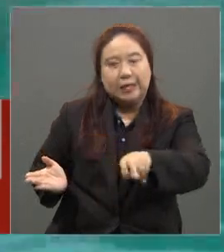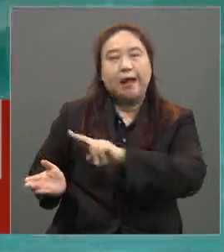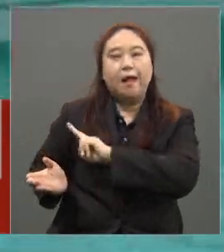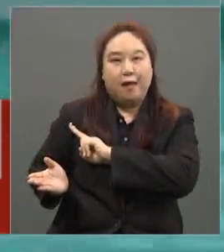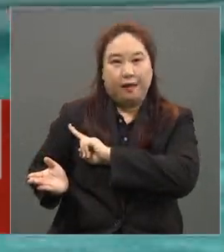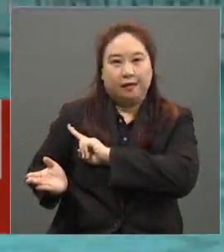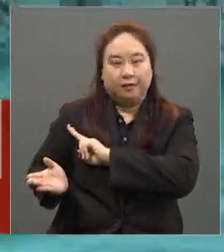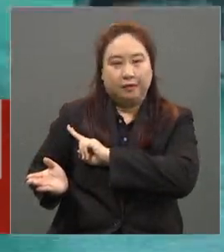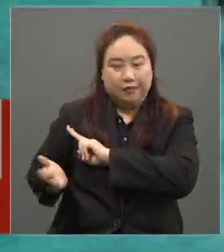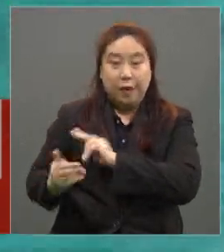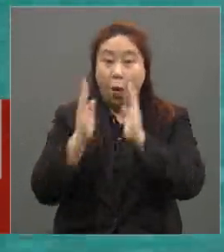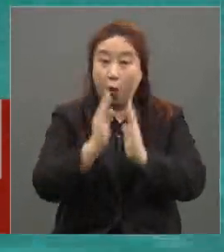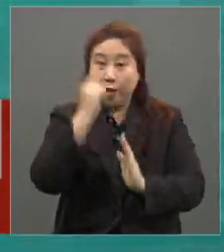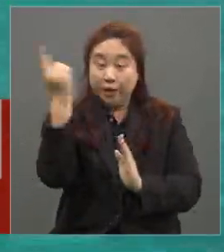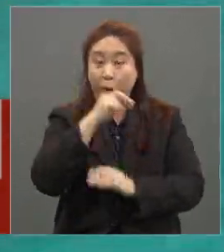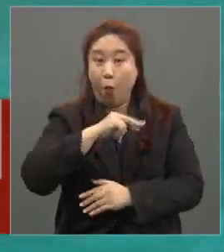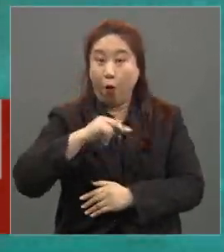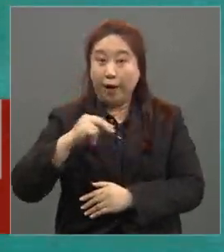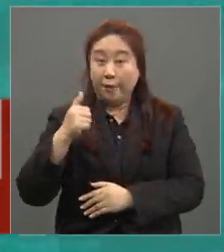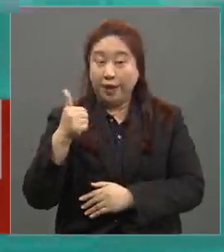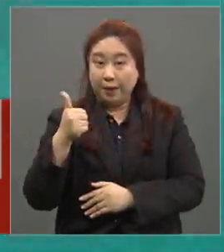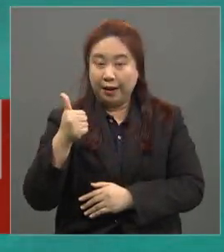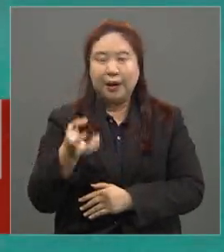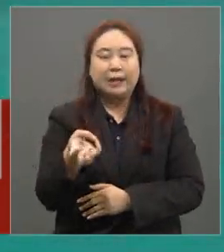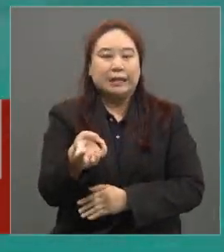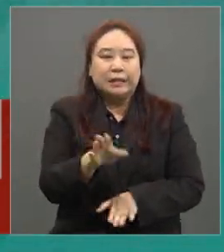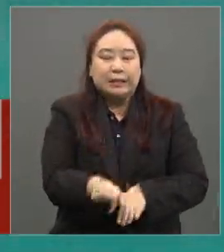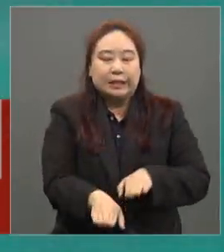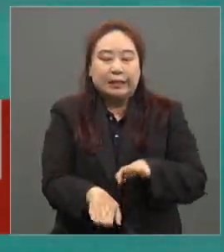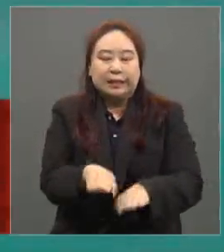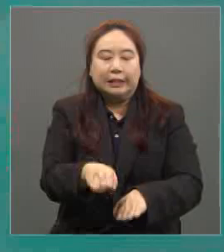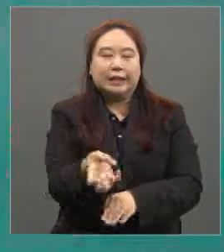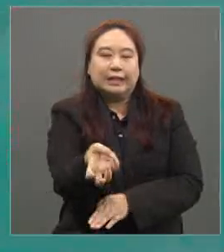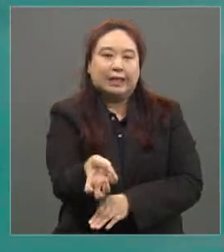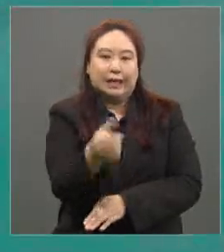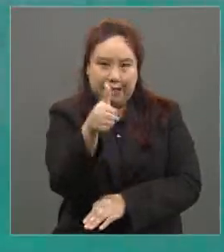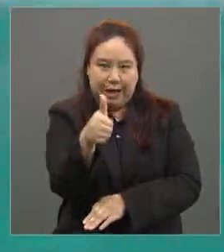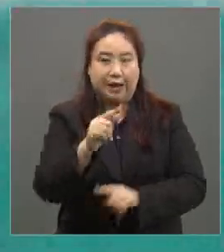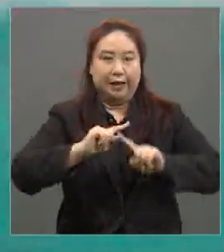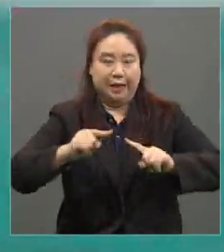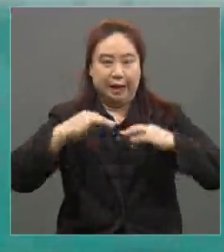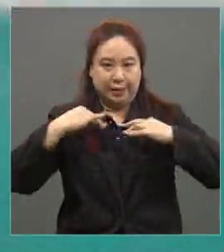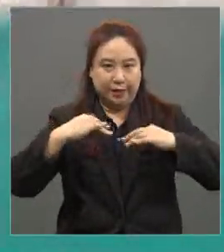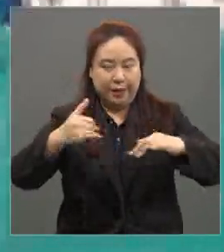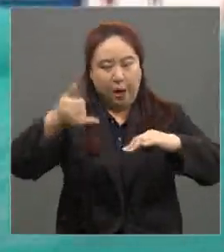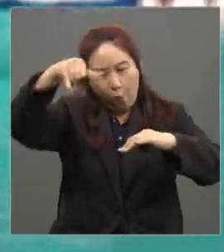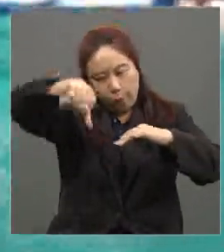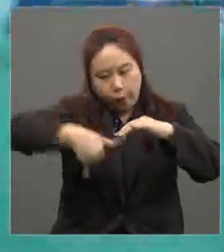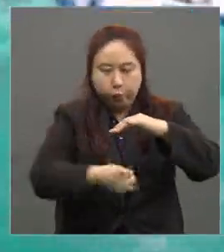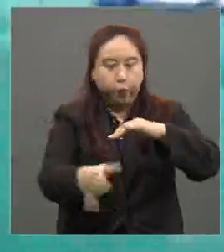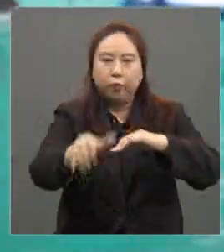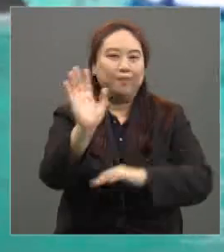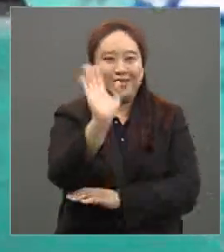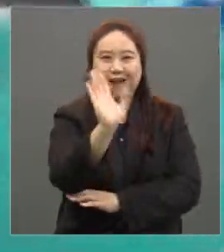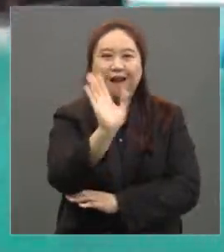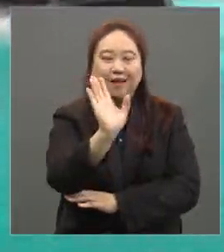ถามว่านักท่องเที่ยวลงไปเล่นน้ำได้มั้ยก็คืออาจจะไปแตะเท้าได้อะไรประมาณนี้นะคะแต่ว่าไม่สามารถที่จะลงไปไกลๆได้นั่นเองอันนี้ก็เพื่อเป็น